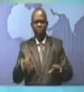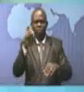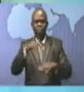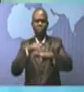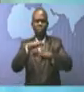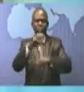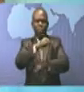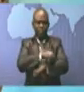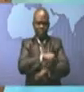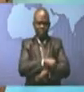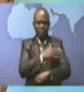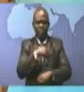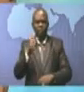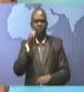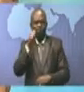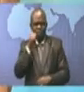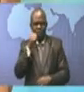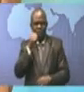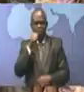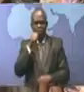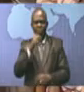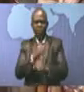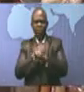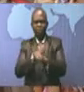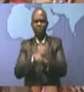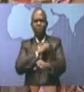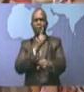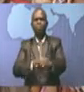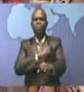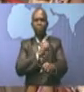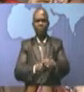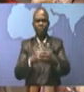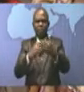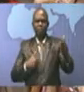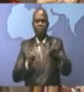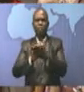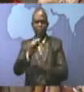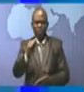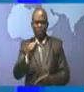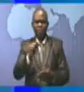et aux jeunes filles d'éviter des grossesses non désirées et des mariages précoces.